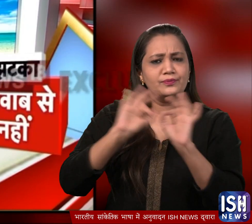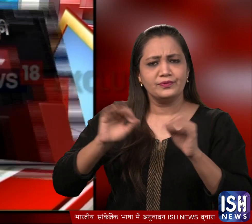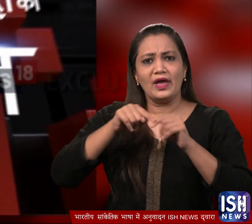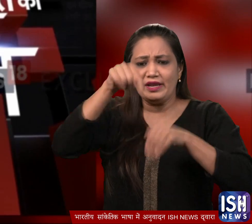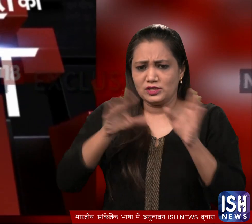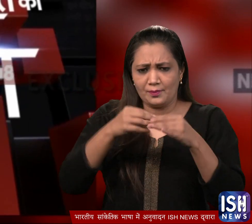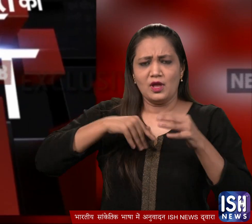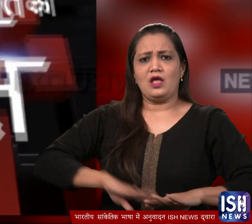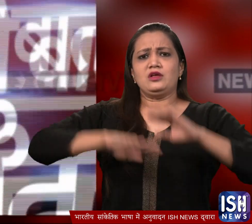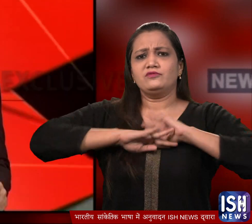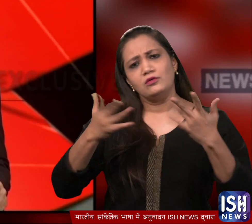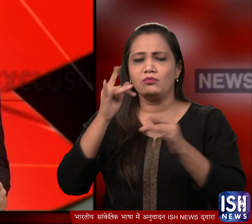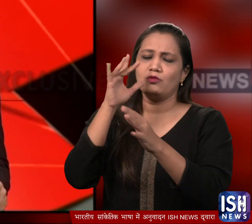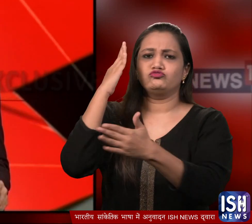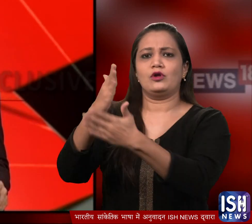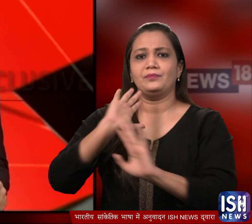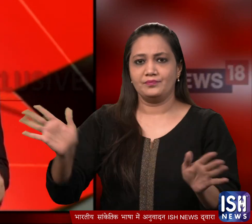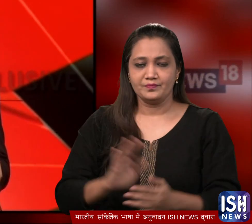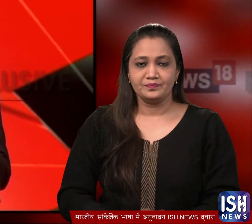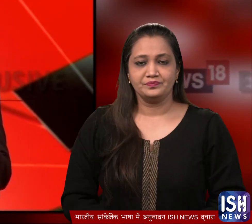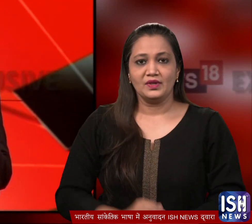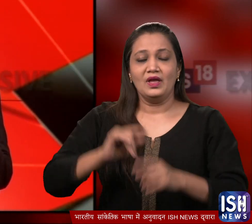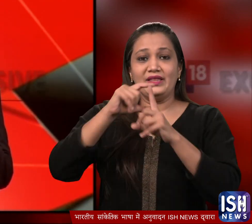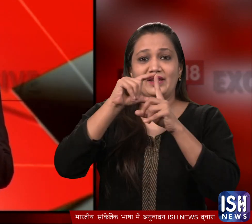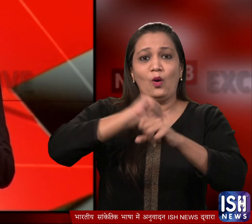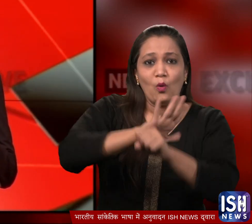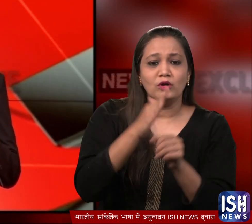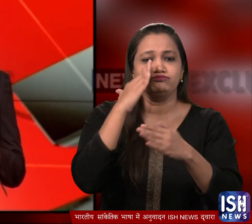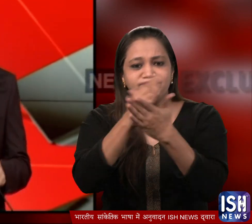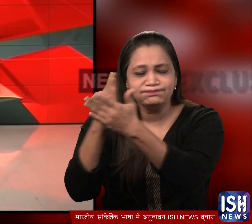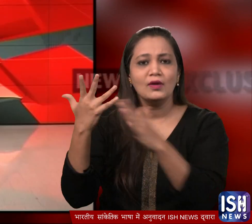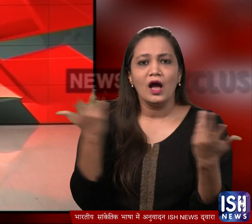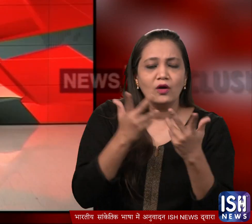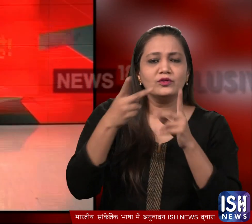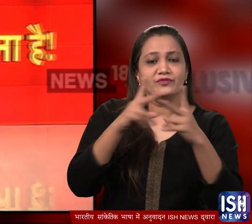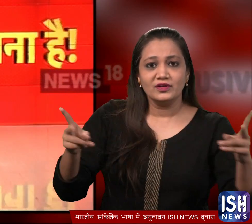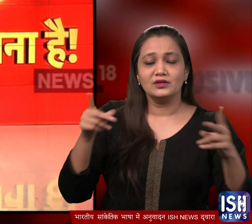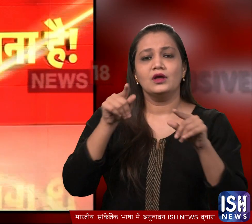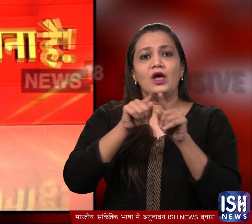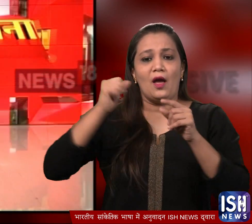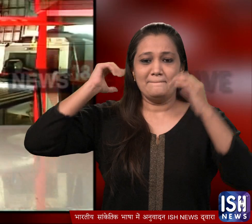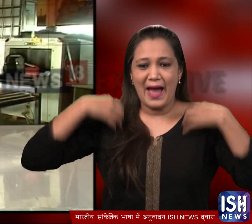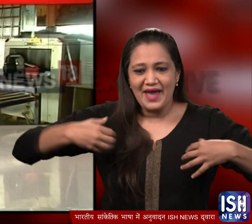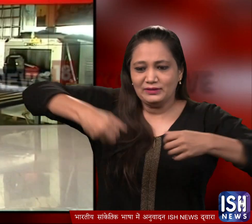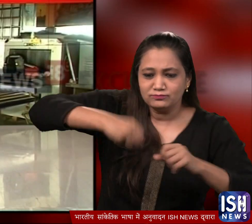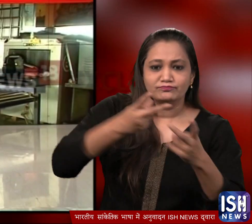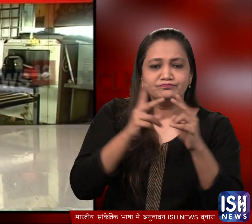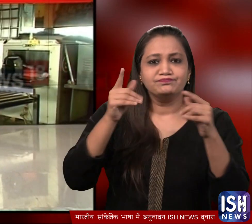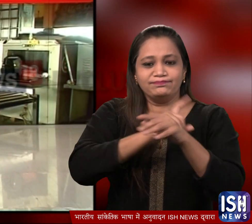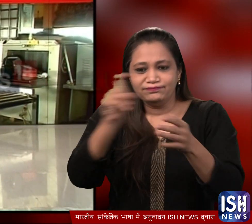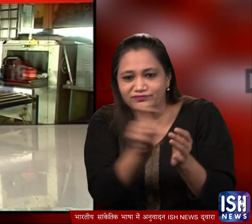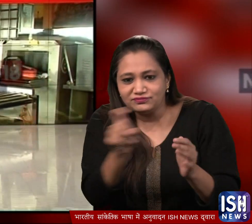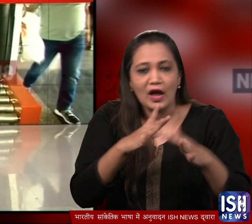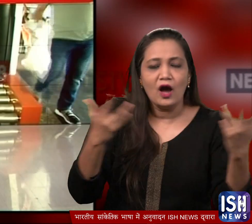नहीं हुआ। दिल्ली में कोरोना की रोकथाम के लिए रेलवे स्टेशनों पर सामान को सैनिटाइज करने वाली मशीनें लगाई गई। ये मशीनें नई दिल्ली,